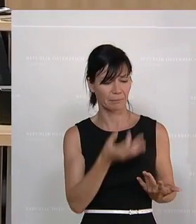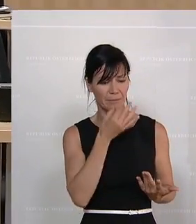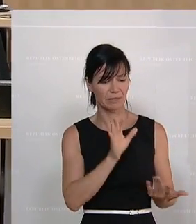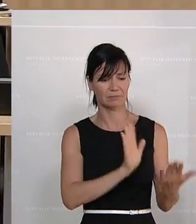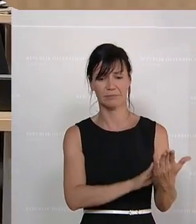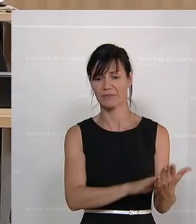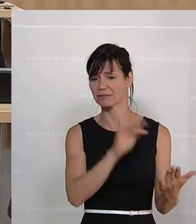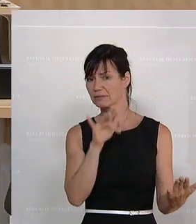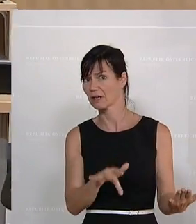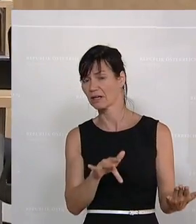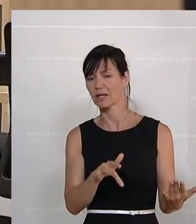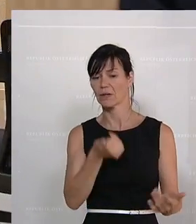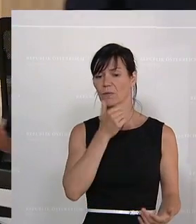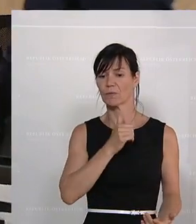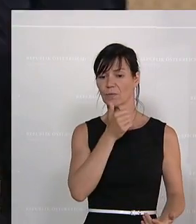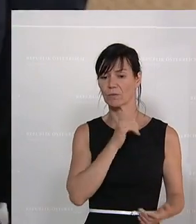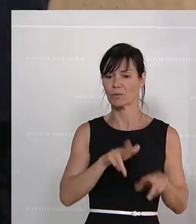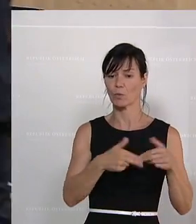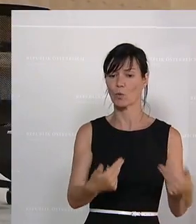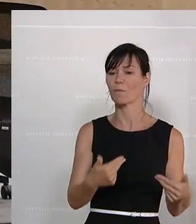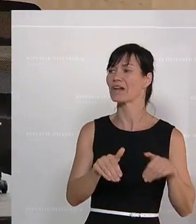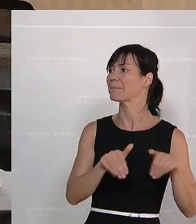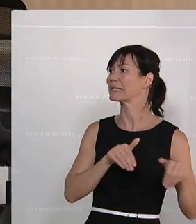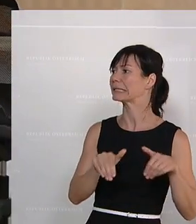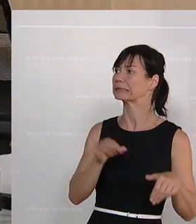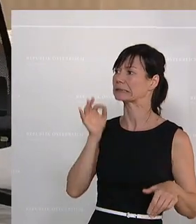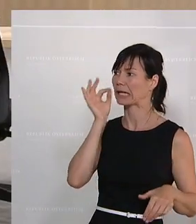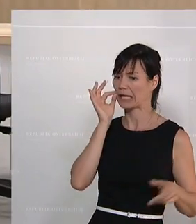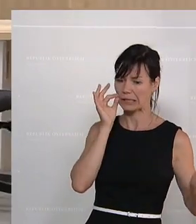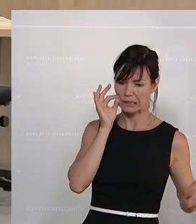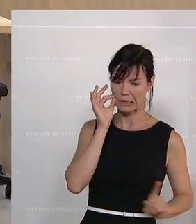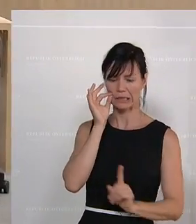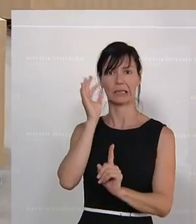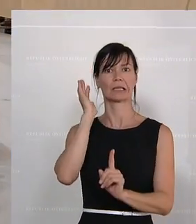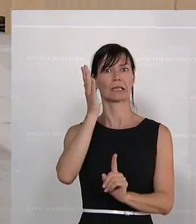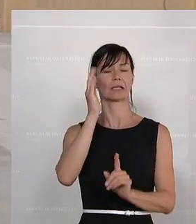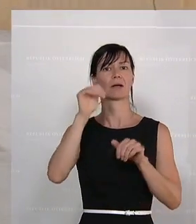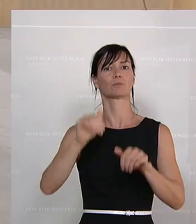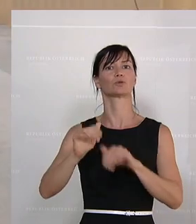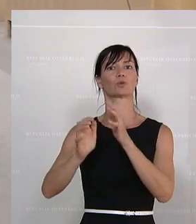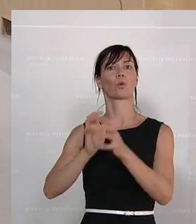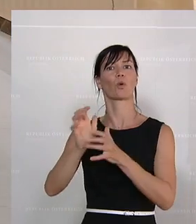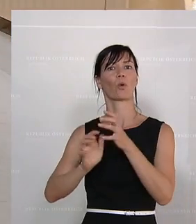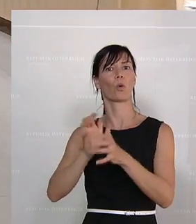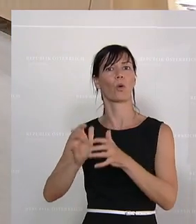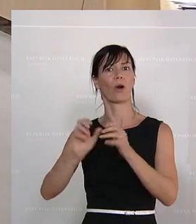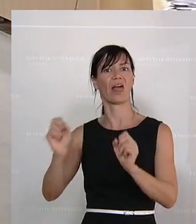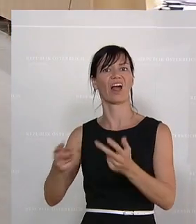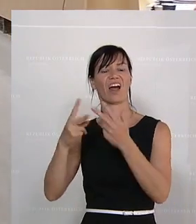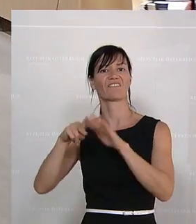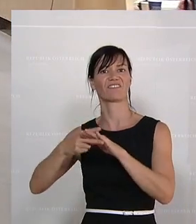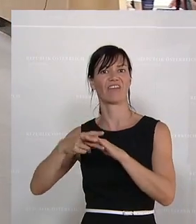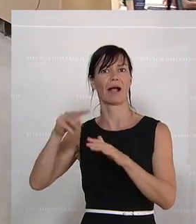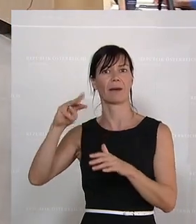das eine grüne umweltministerin her gehen muss und ein kohlekraftwerk meiler wieder in betrieb nehmen muss das ist ein beleg